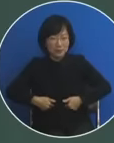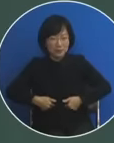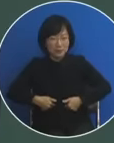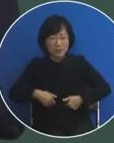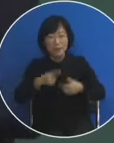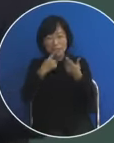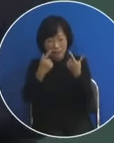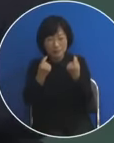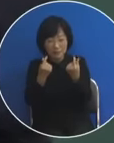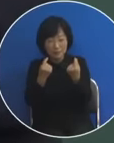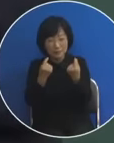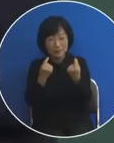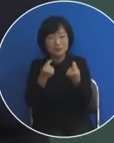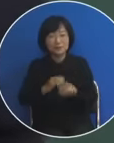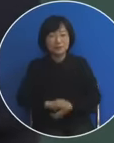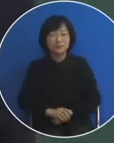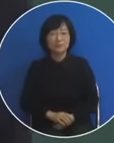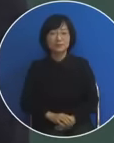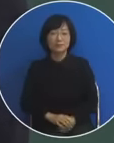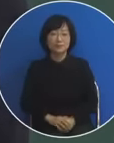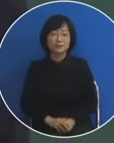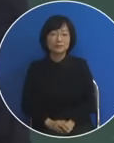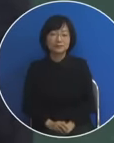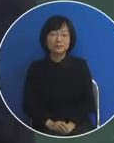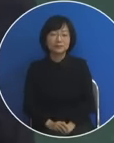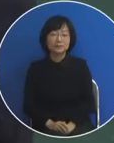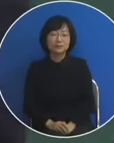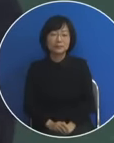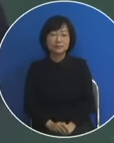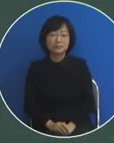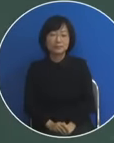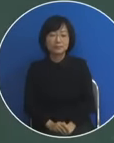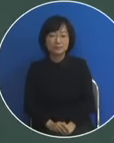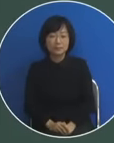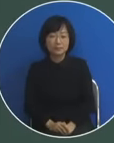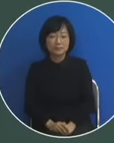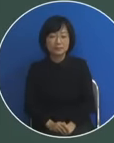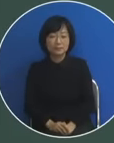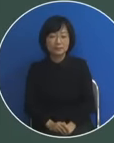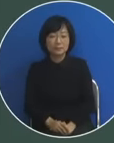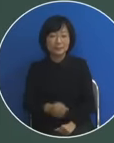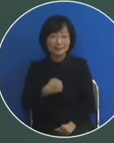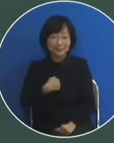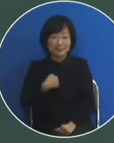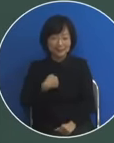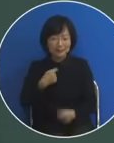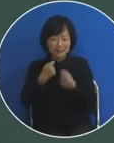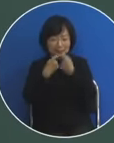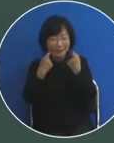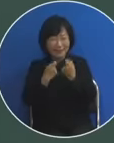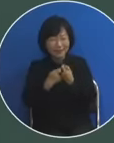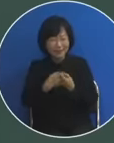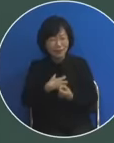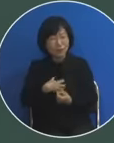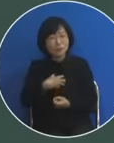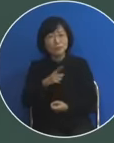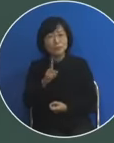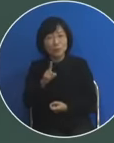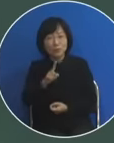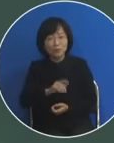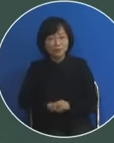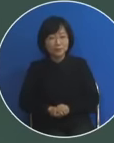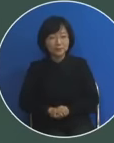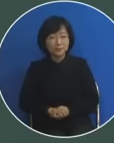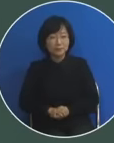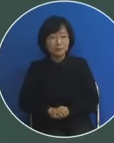see God's plan, you need to be able to see that, but you're not making the time for that. 저는 개인적으로 무슨 걱정하는 거 하면요. 여러분이 아이들이 복음 제대로